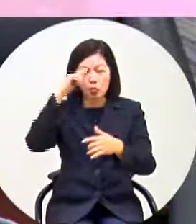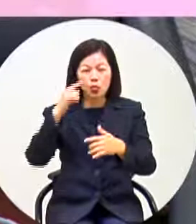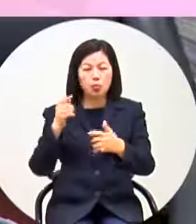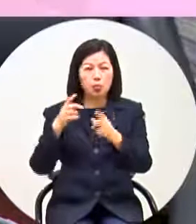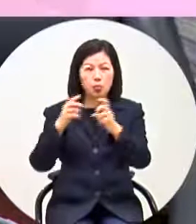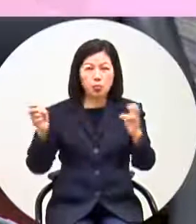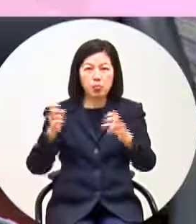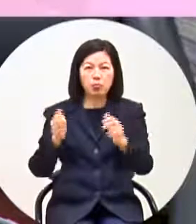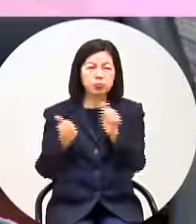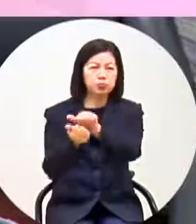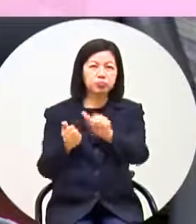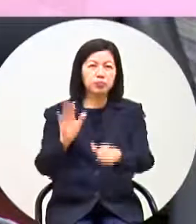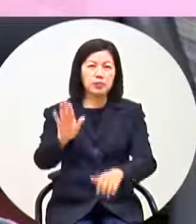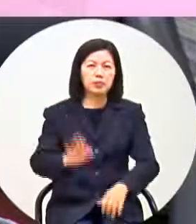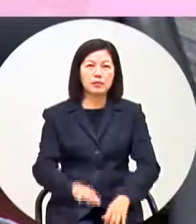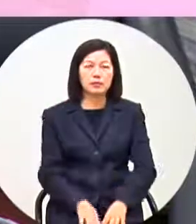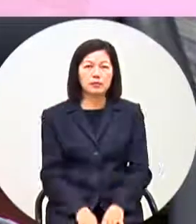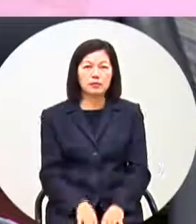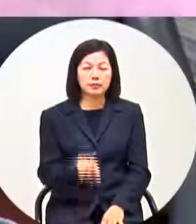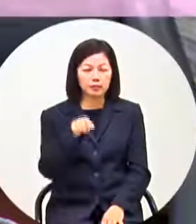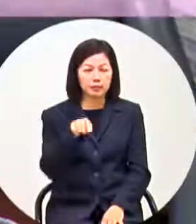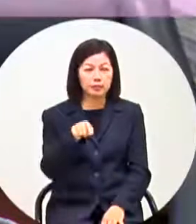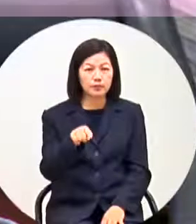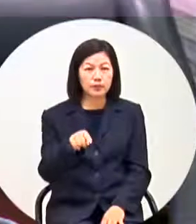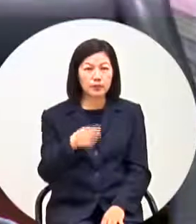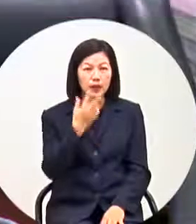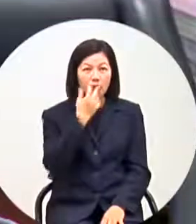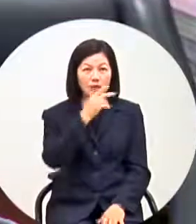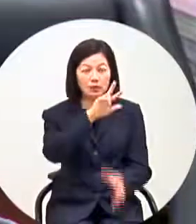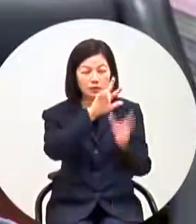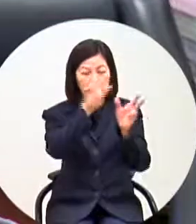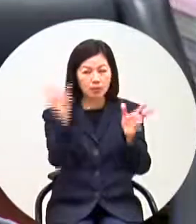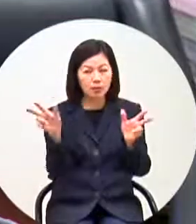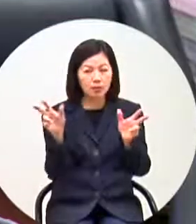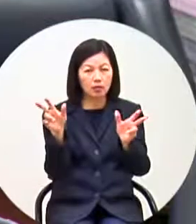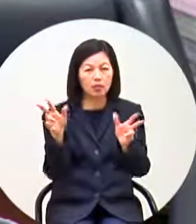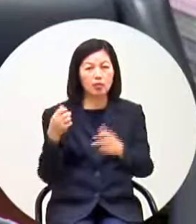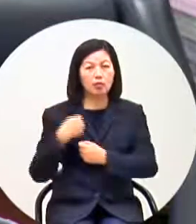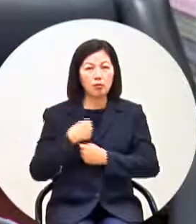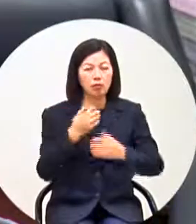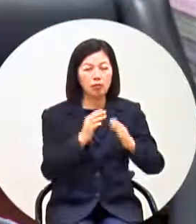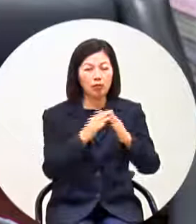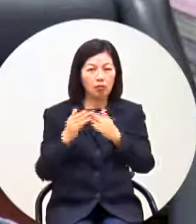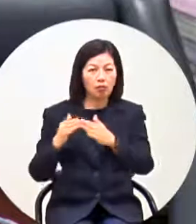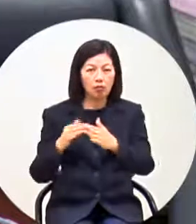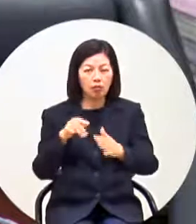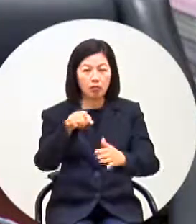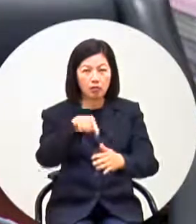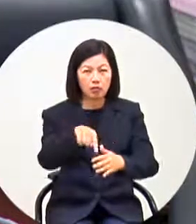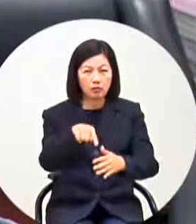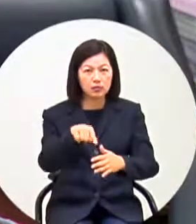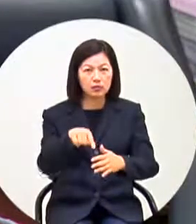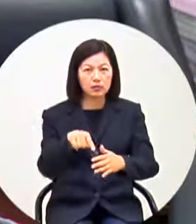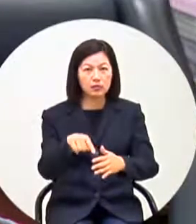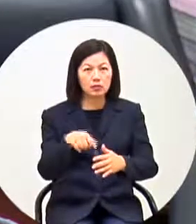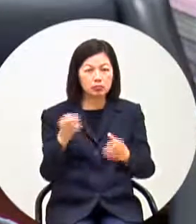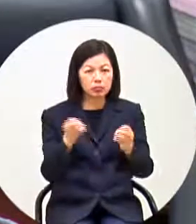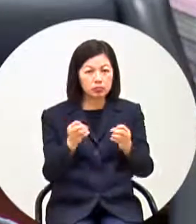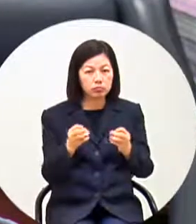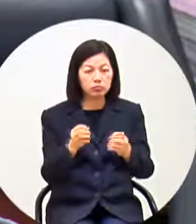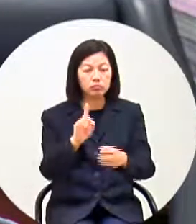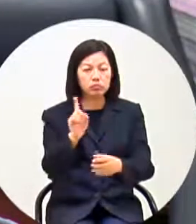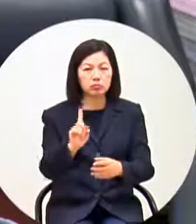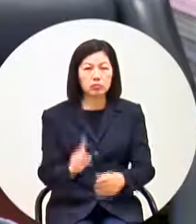这个彩虹眷村哦，刚刚所谈到的彩虹眷村，它其实是台中的南屯